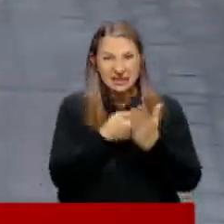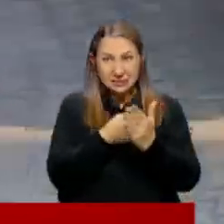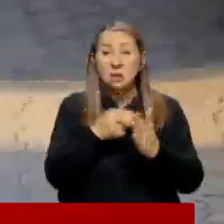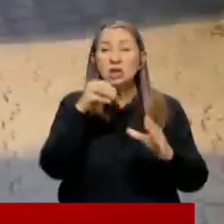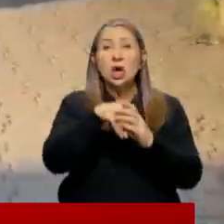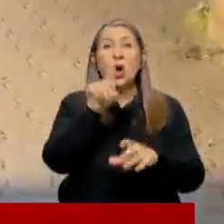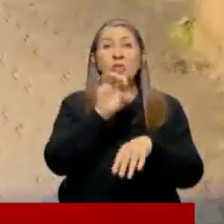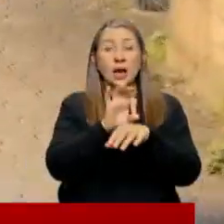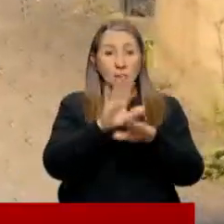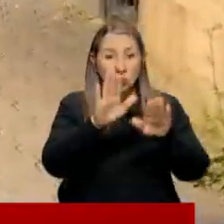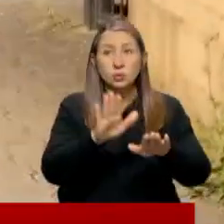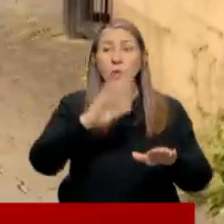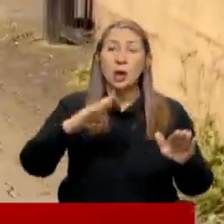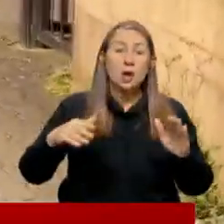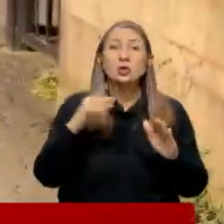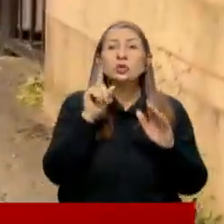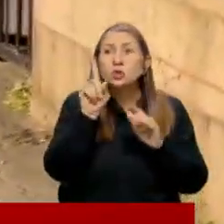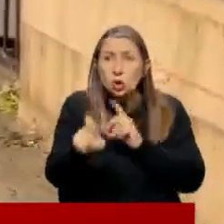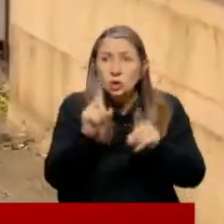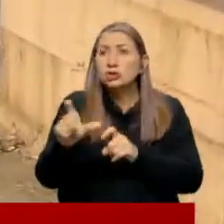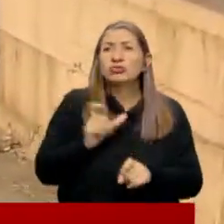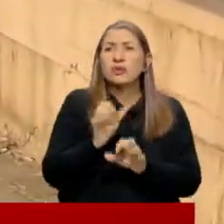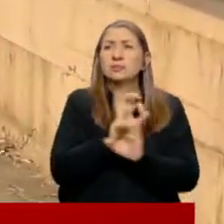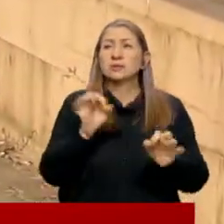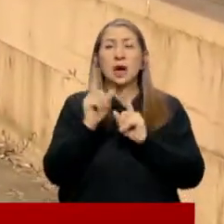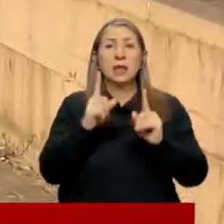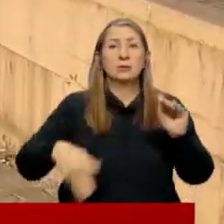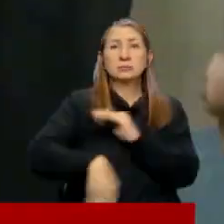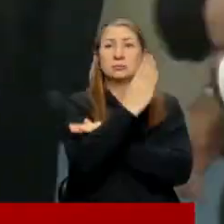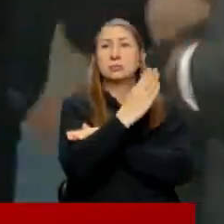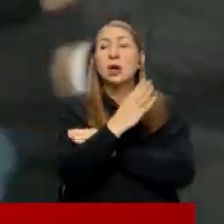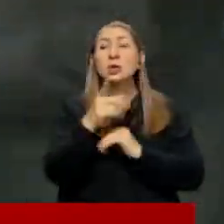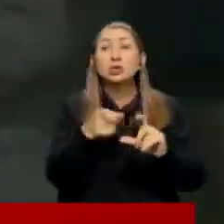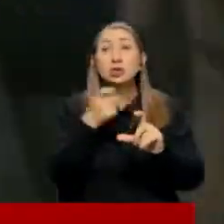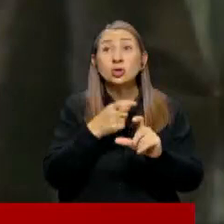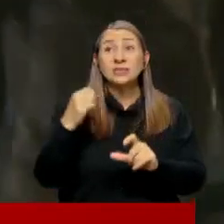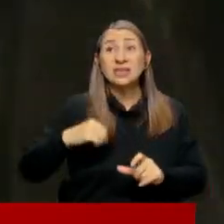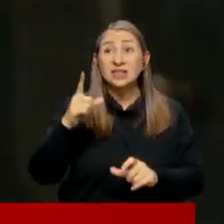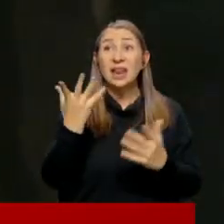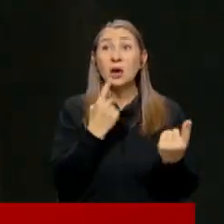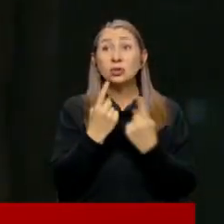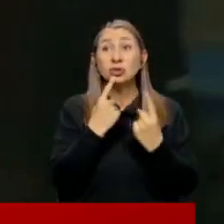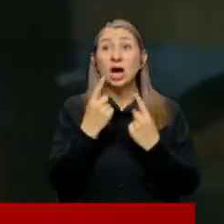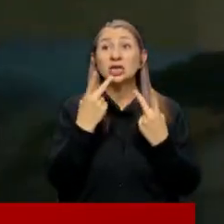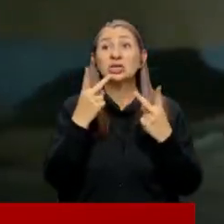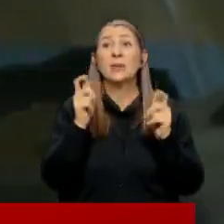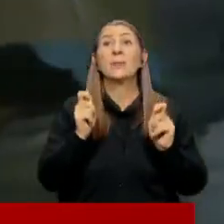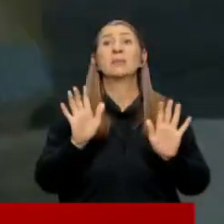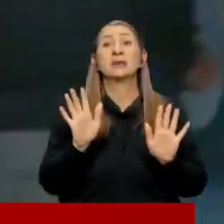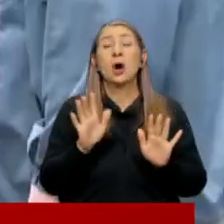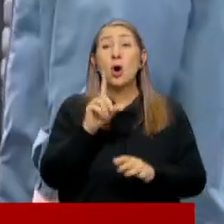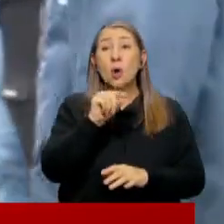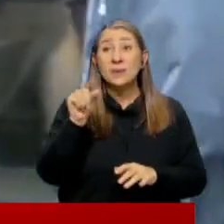10 dakika kaldıktan sonra soruları yanıtsız bırakarak adliyeden ayrıldı soruşturma savcısıyla Ne konuştular açıklama yapılmadı